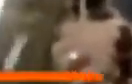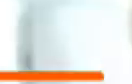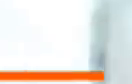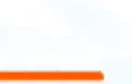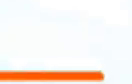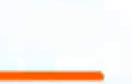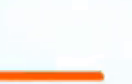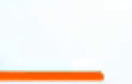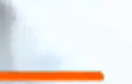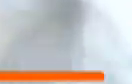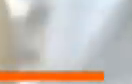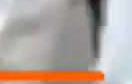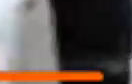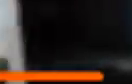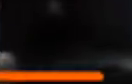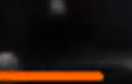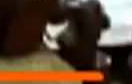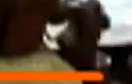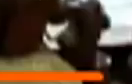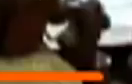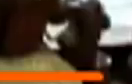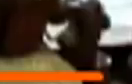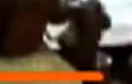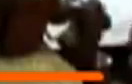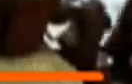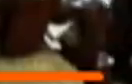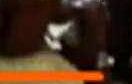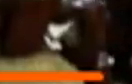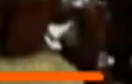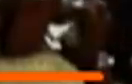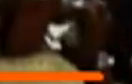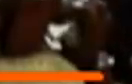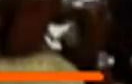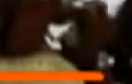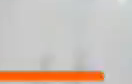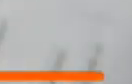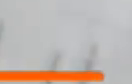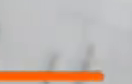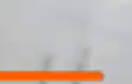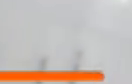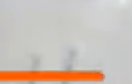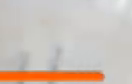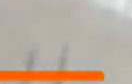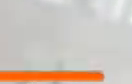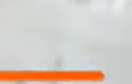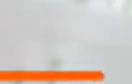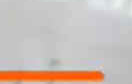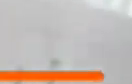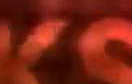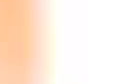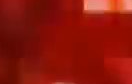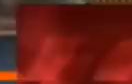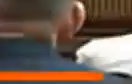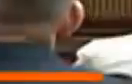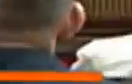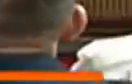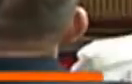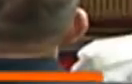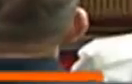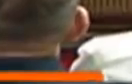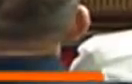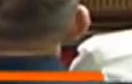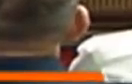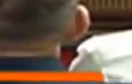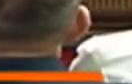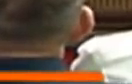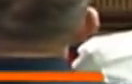Susunod, net satisfaction rating ng administrasyon very good pa rin ayon sa SWS survey. Pangulong Duterte,